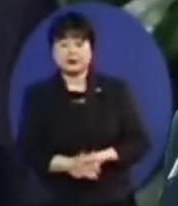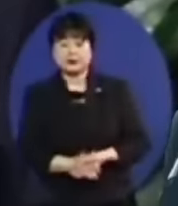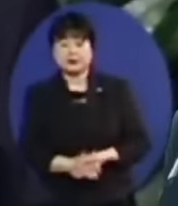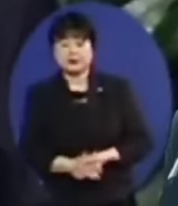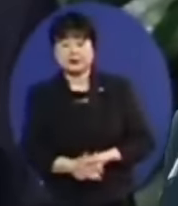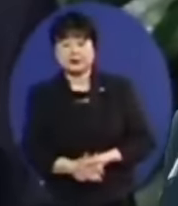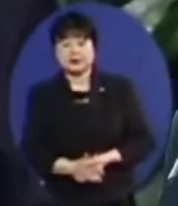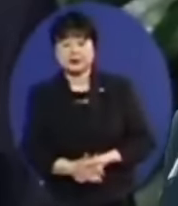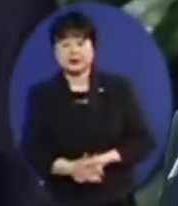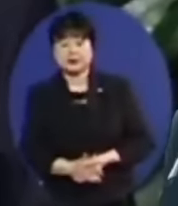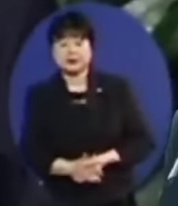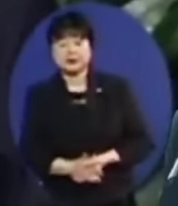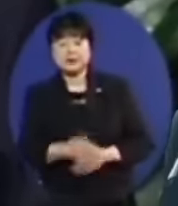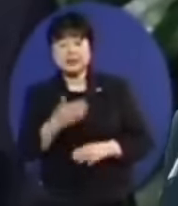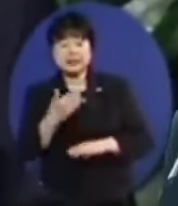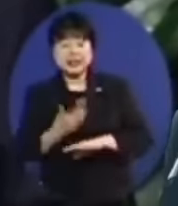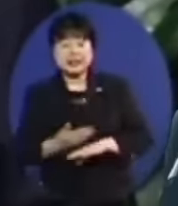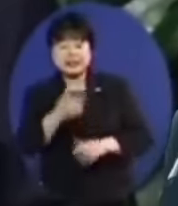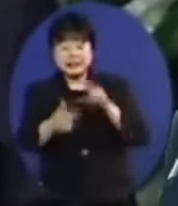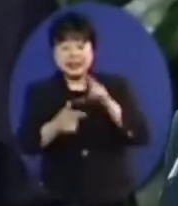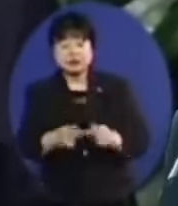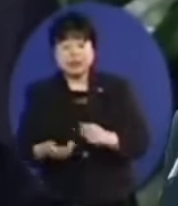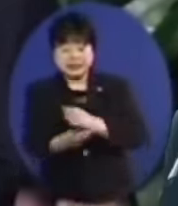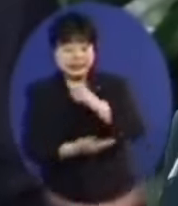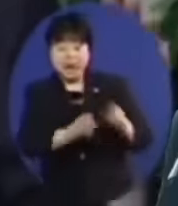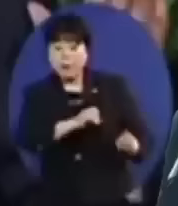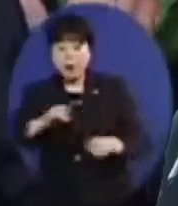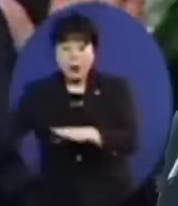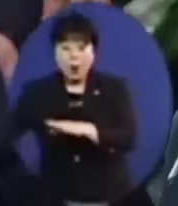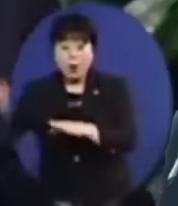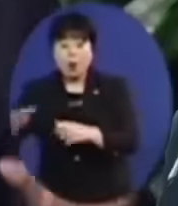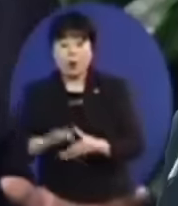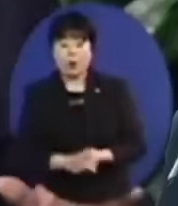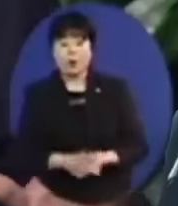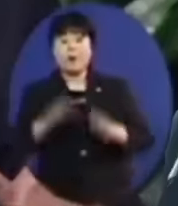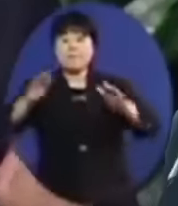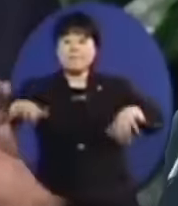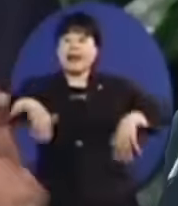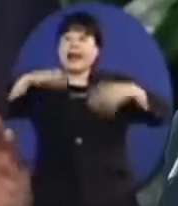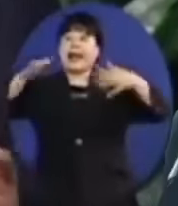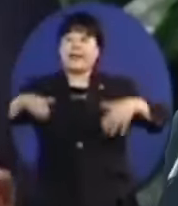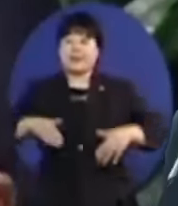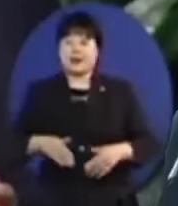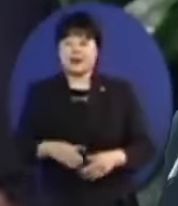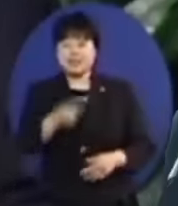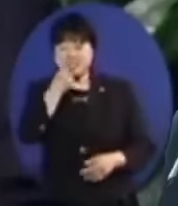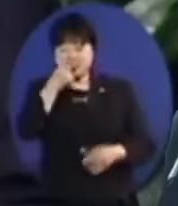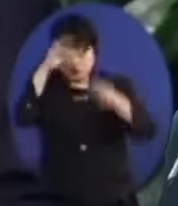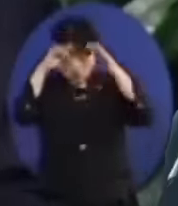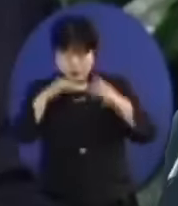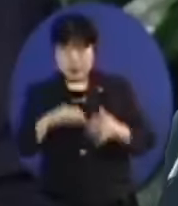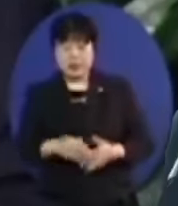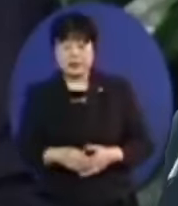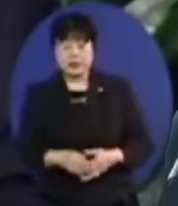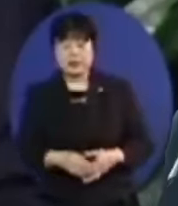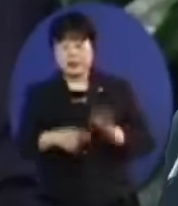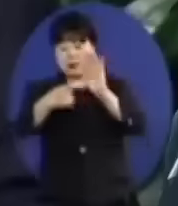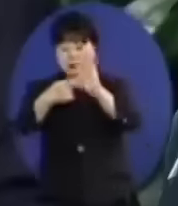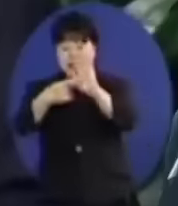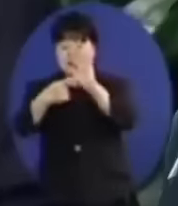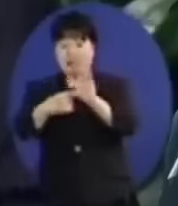방파제가 될 수 있는 나무를 다 베어버립니다. 그래서 바람이 불고 눈보라 치는데 노출되도록